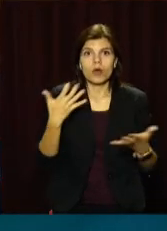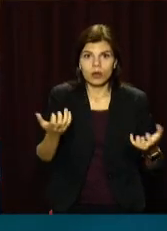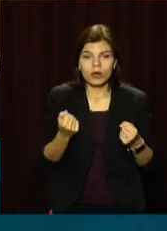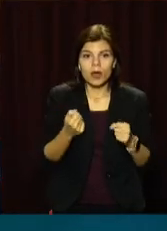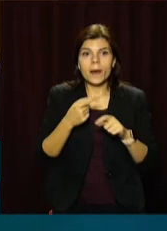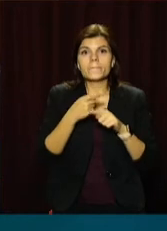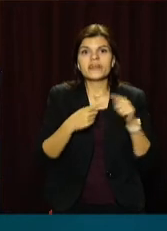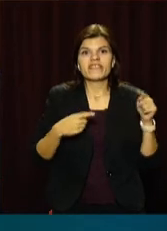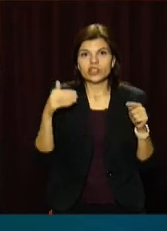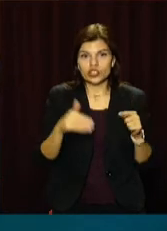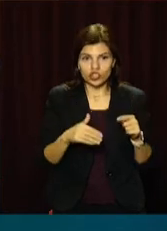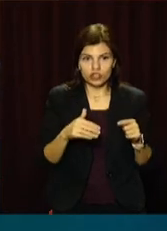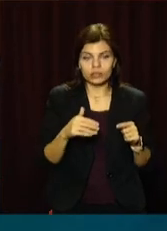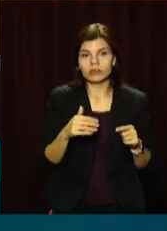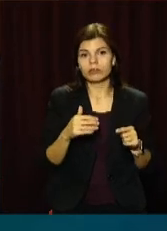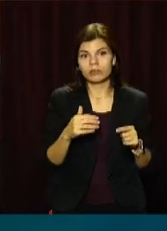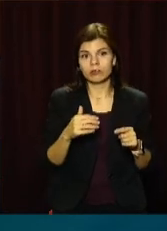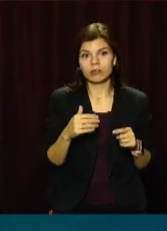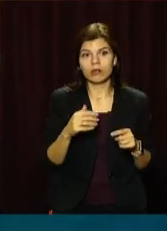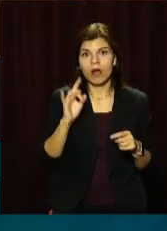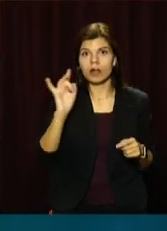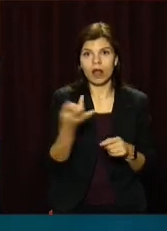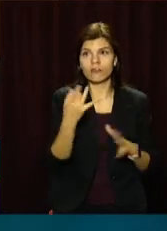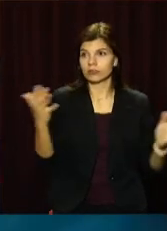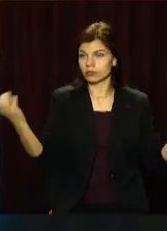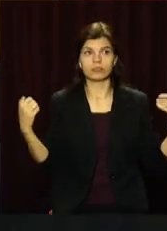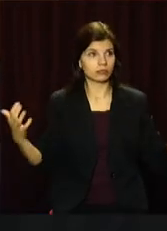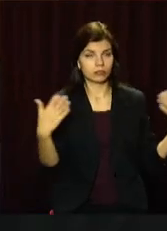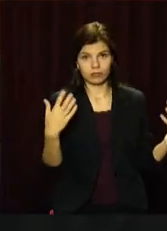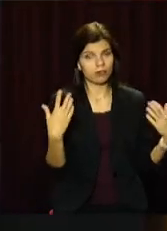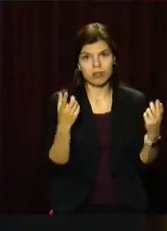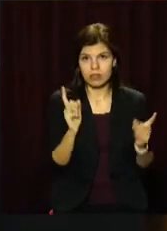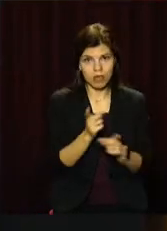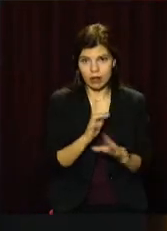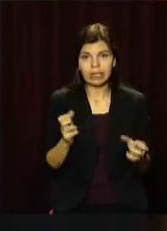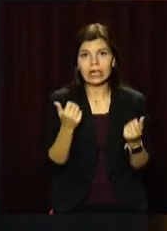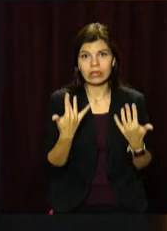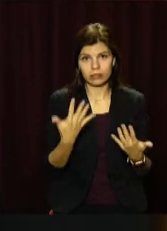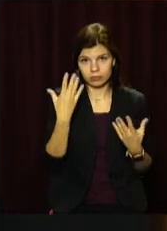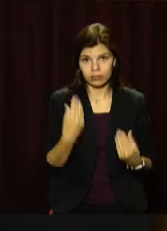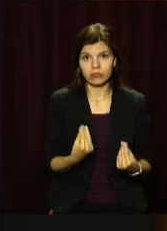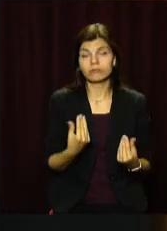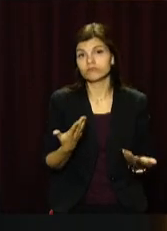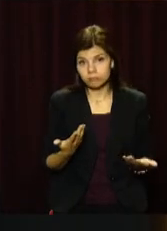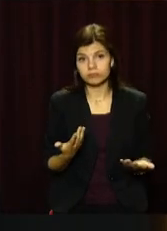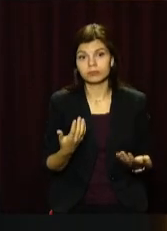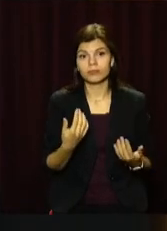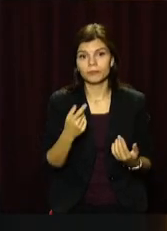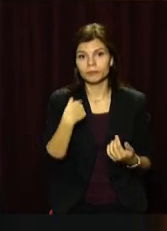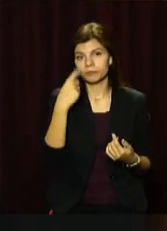виборчих дільниць одночасно, в принципі, нереально за кілька днів. Знову ж таки, наголошую, на